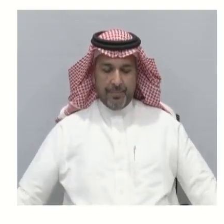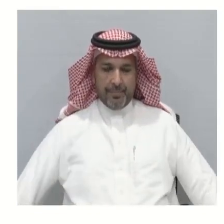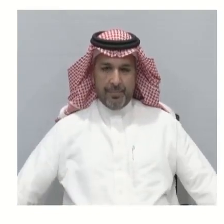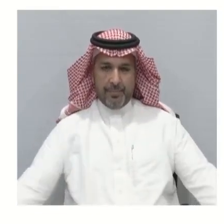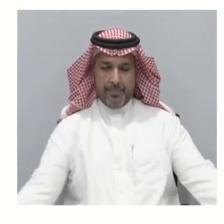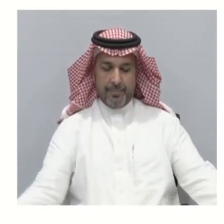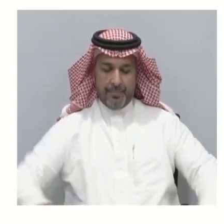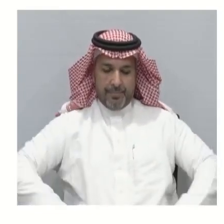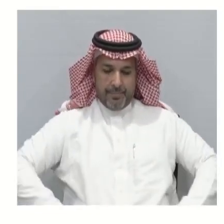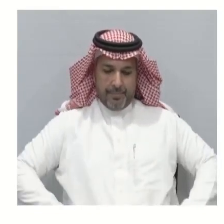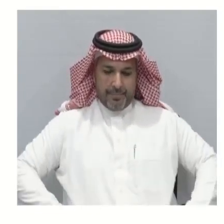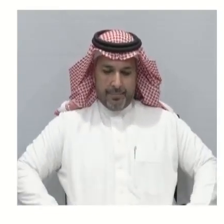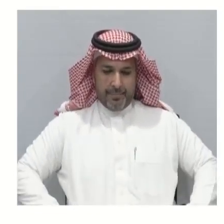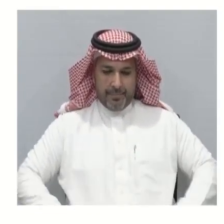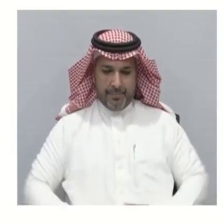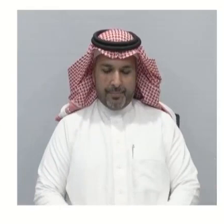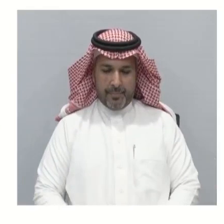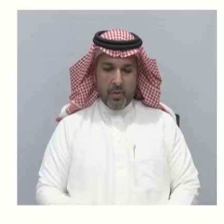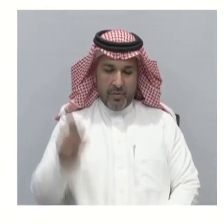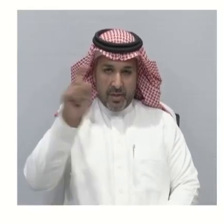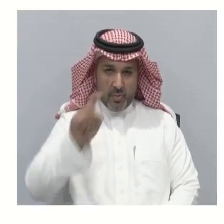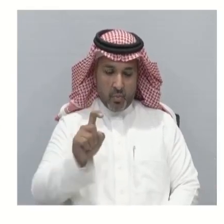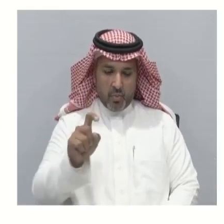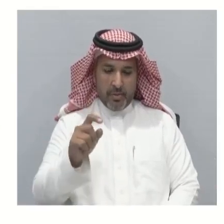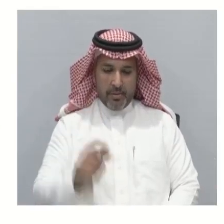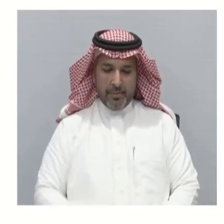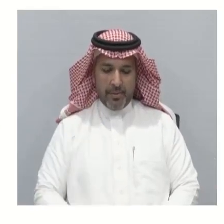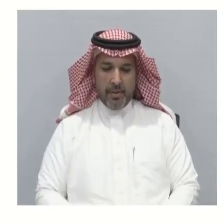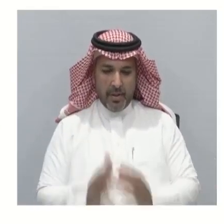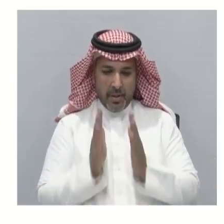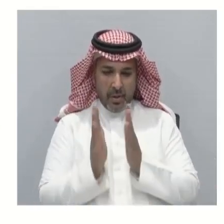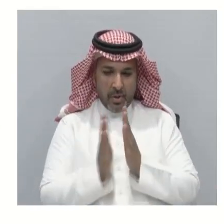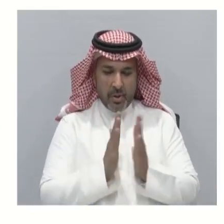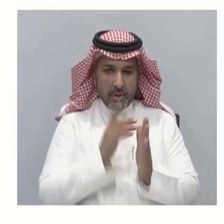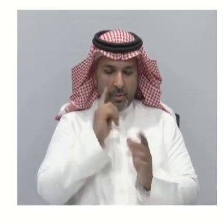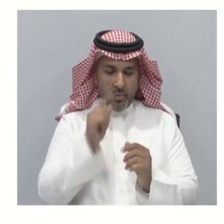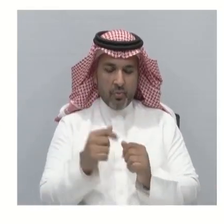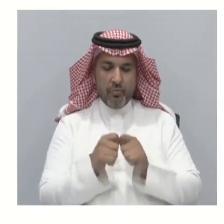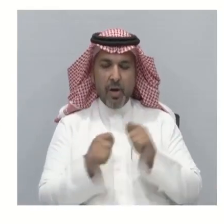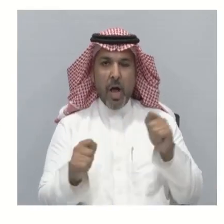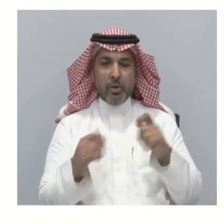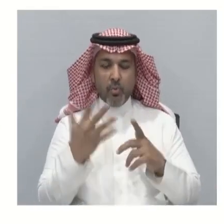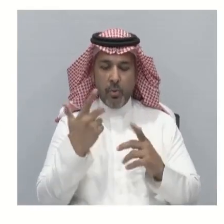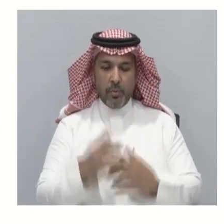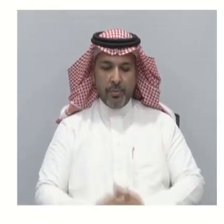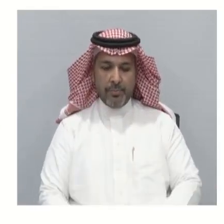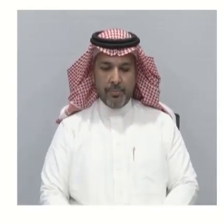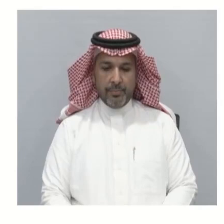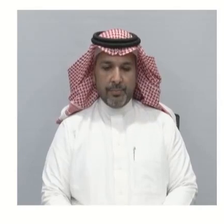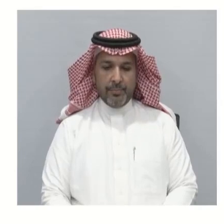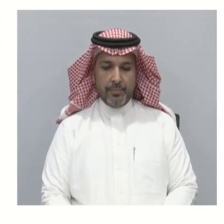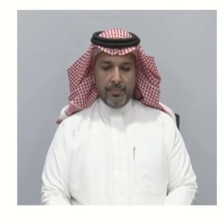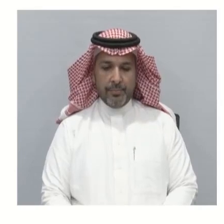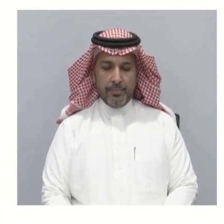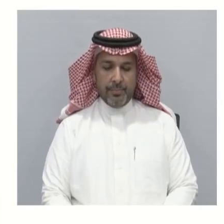واضلاعه في مثال ثلاثه عندي ترتيب اضلاع المثلث وفقا للاطوال اكتب اضلاع المثلث